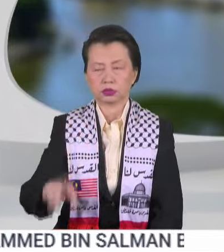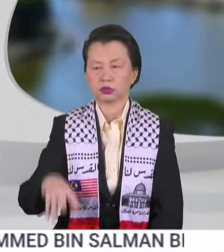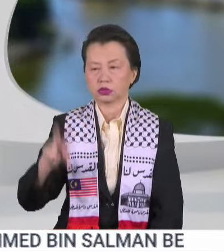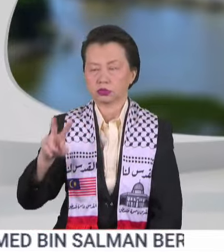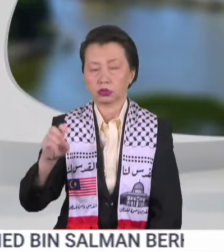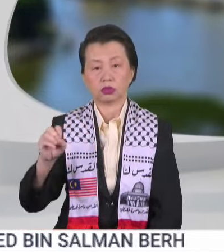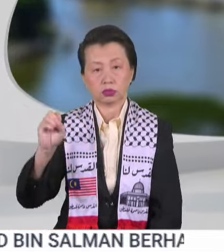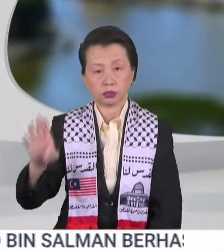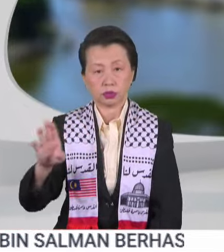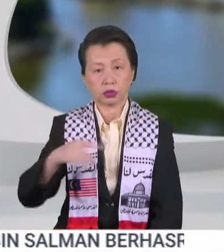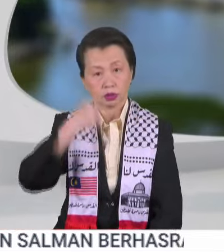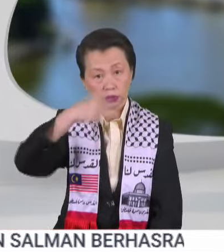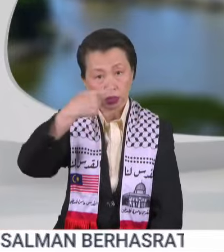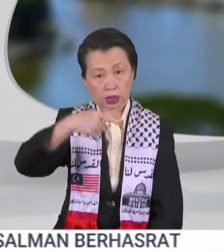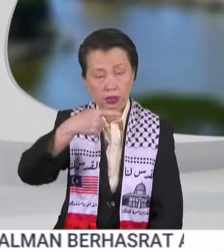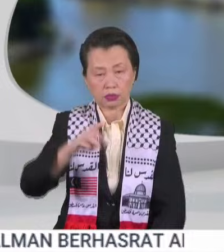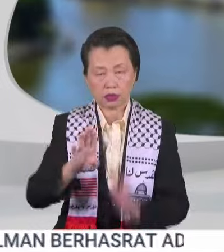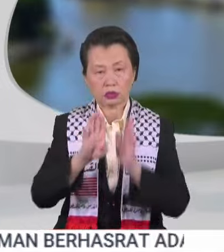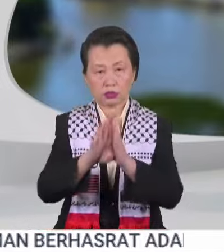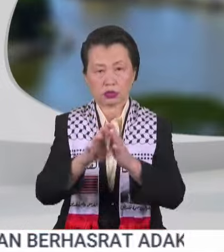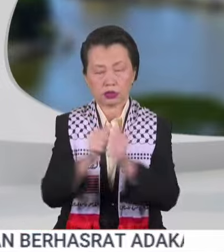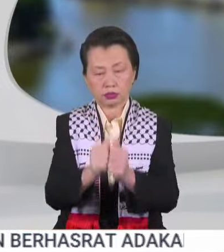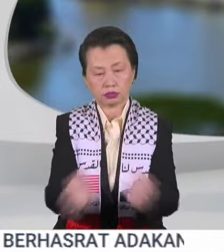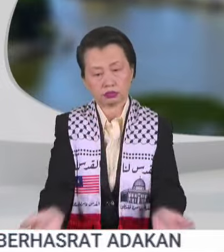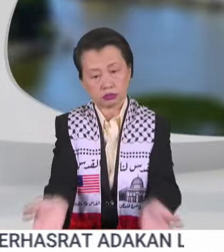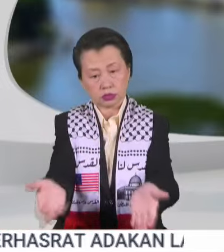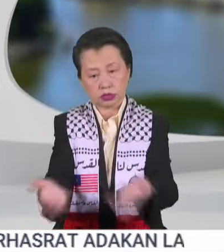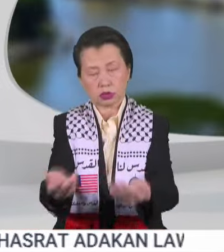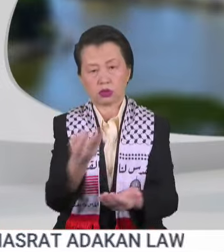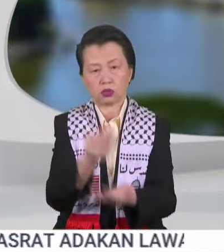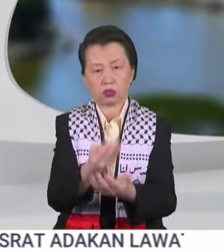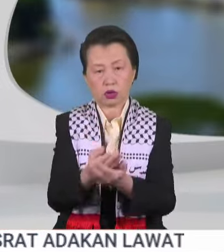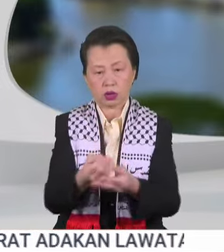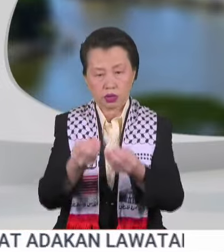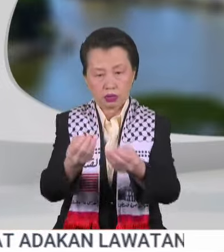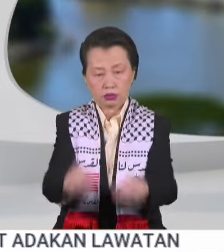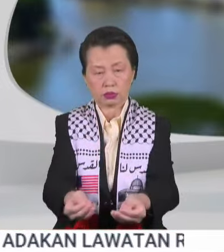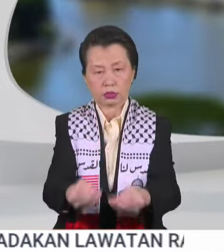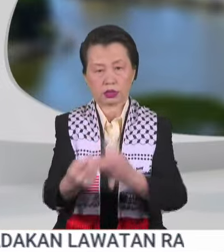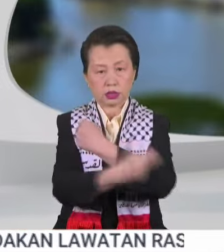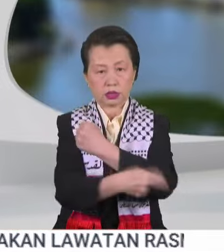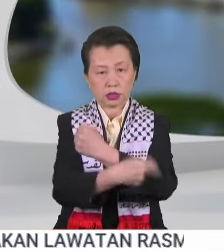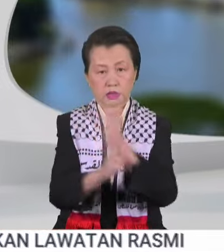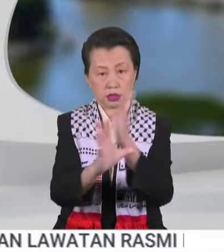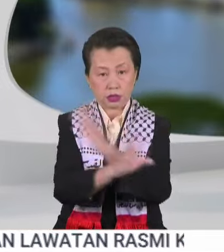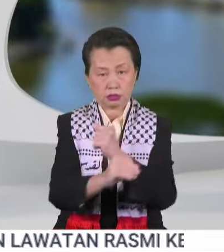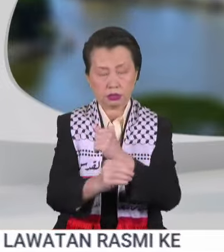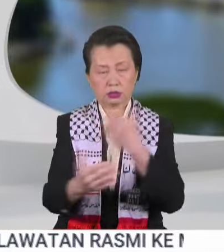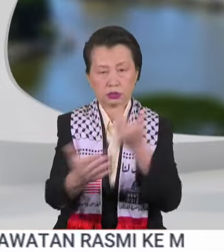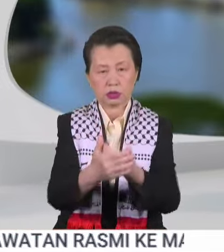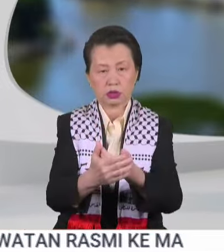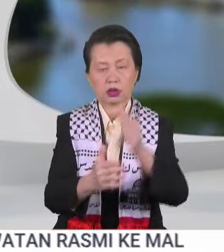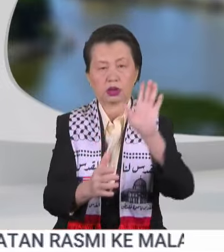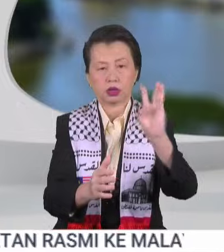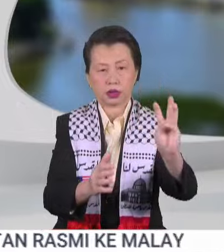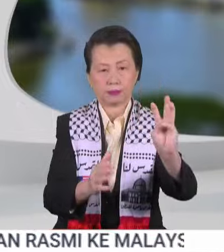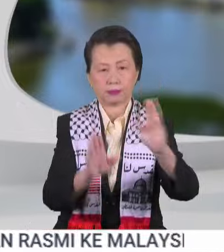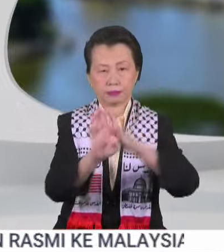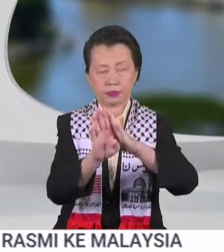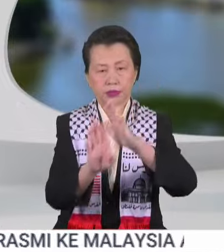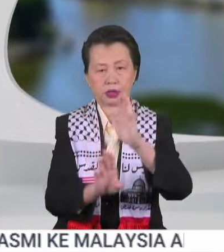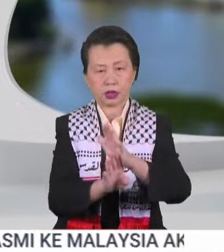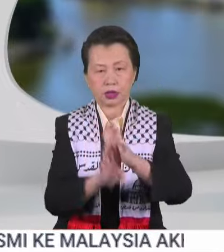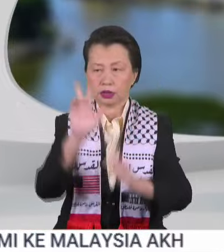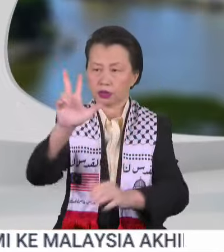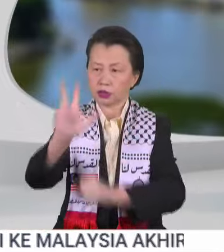Maureen Joseph berkata, ia terbukti dengan galakan kewangan yang diberikan kepada negeri ini mencecah RM6 bilion sejak